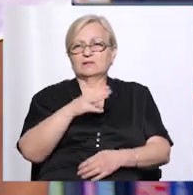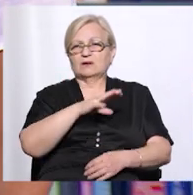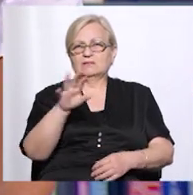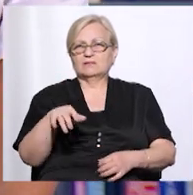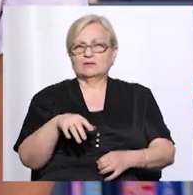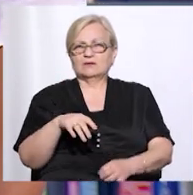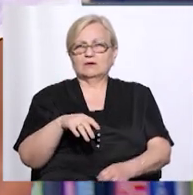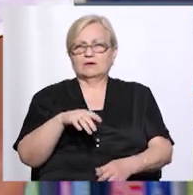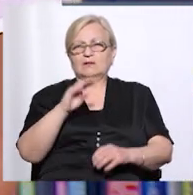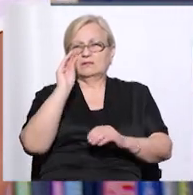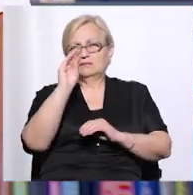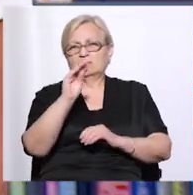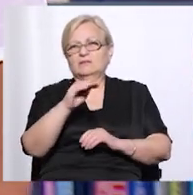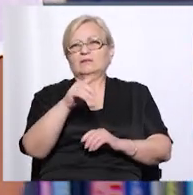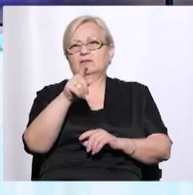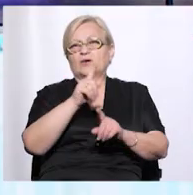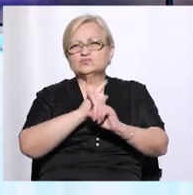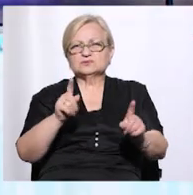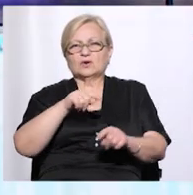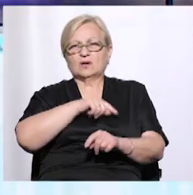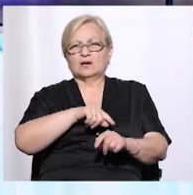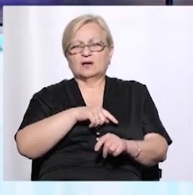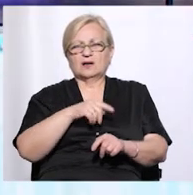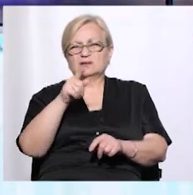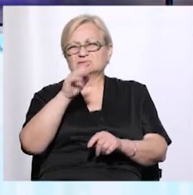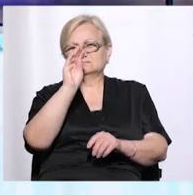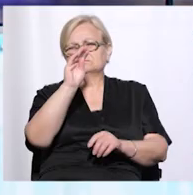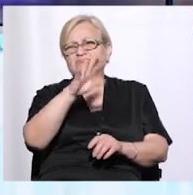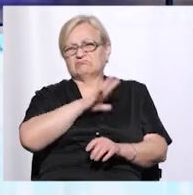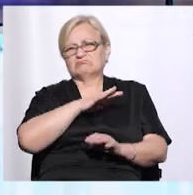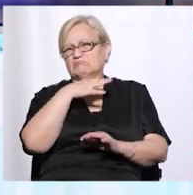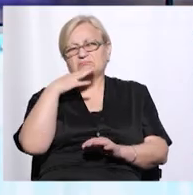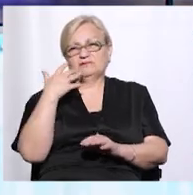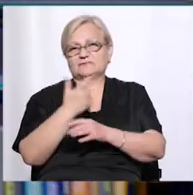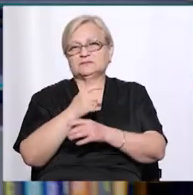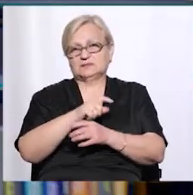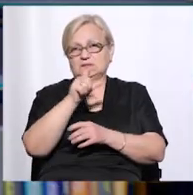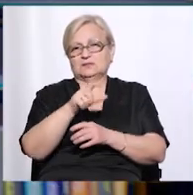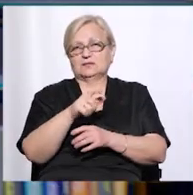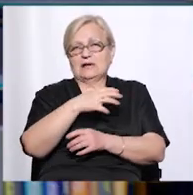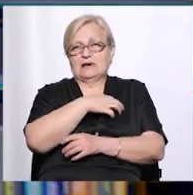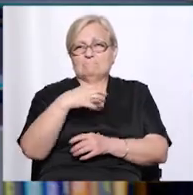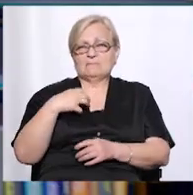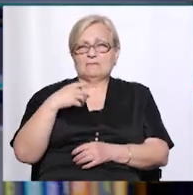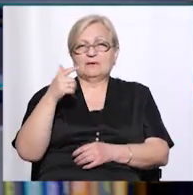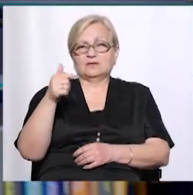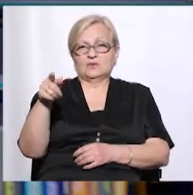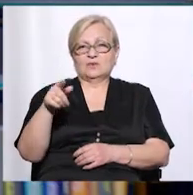ყველანაირი ცილი რო დასწამო, ხო, მის უცნაურ ხასიათზე და ათასი მითქმა მოთქმა, აი მეფე გიორგისი არ